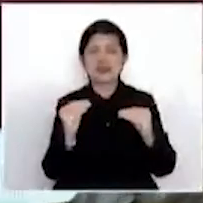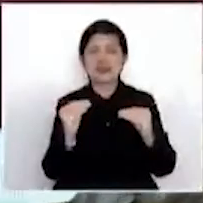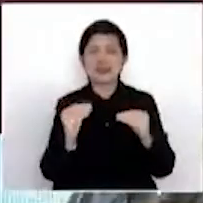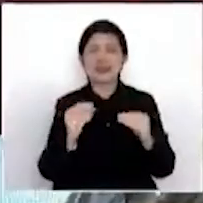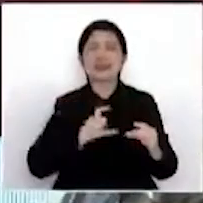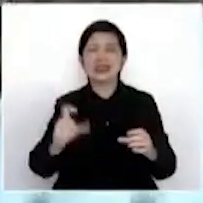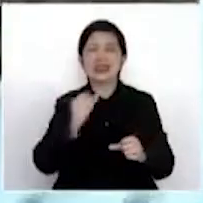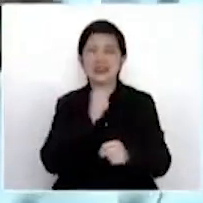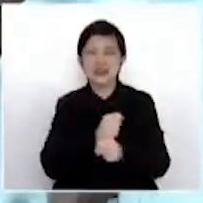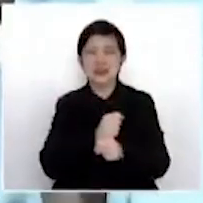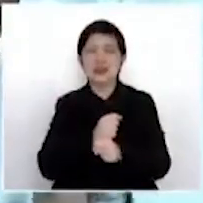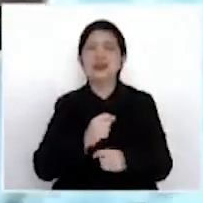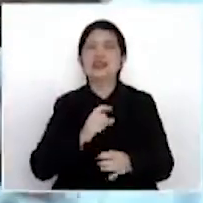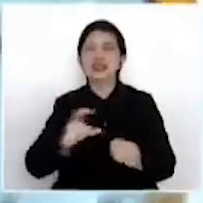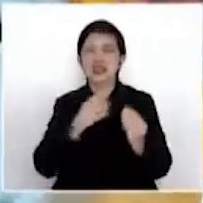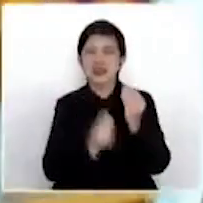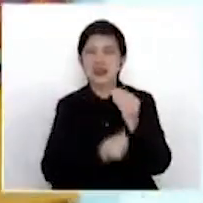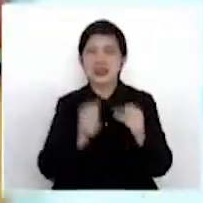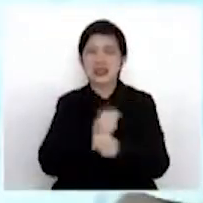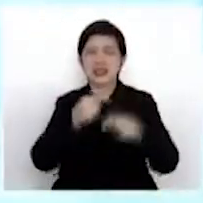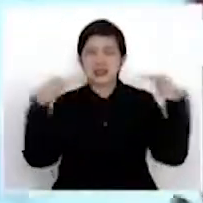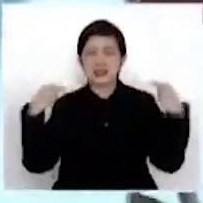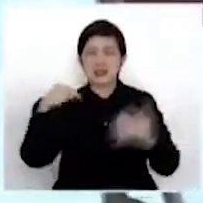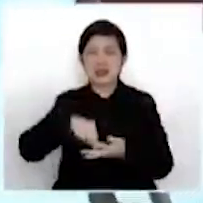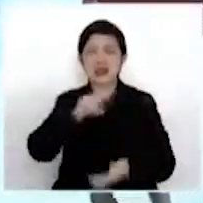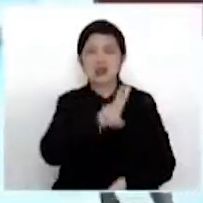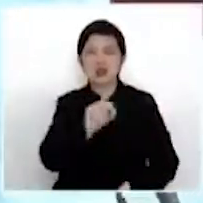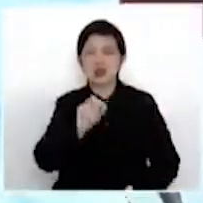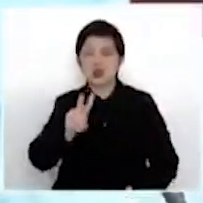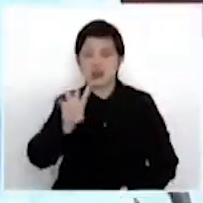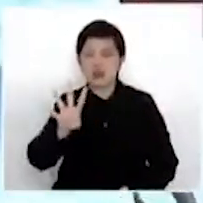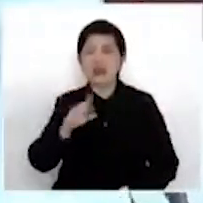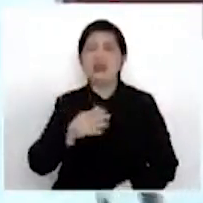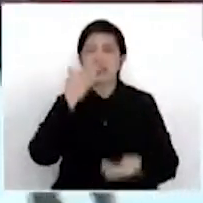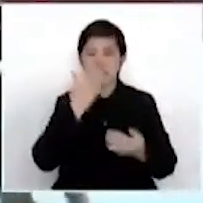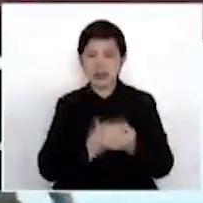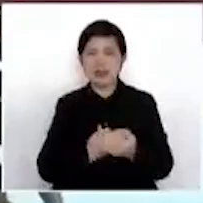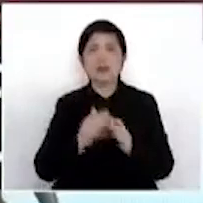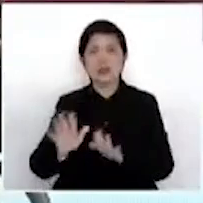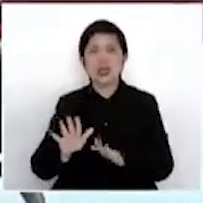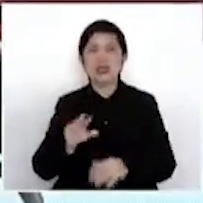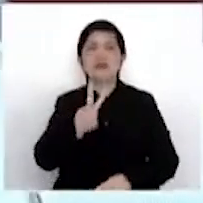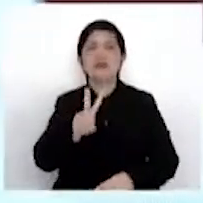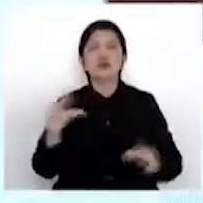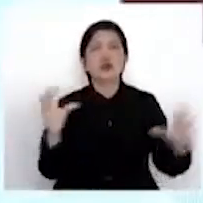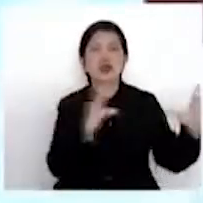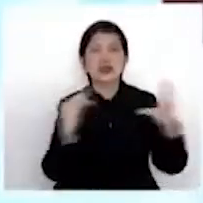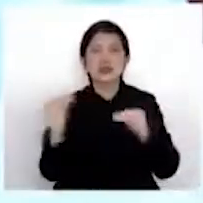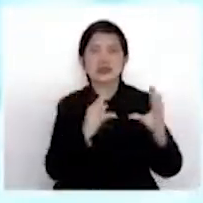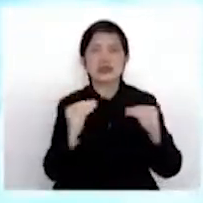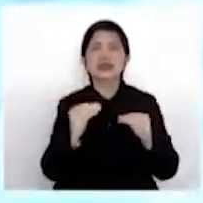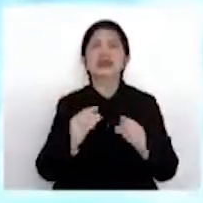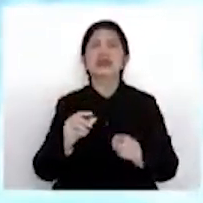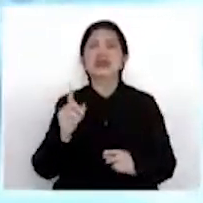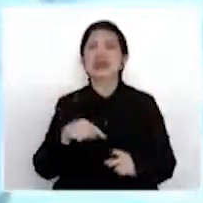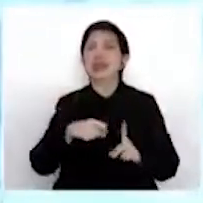2024 sekali lagi kita berikan apresiasi dan masih ada dua debat lagi yang akan diselenggarakan oleh komisi pimpan